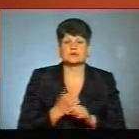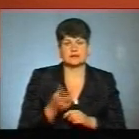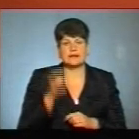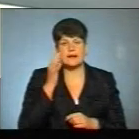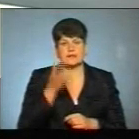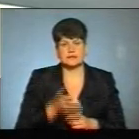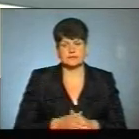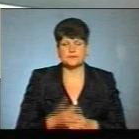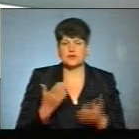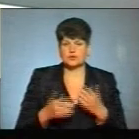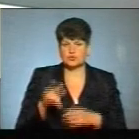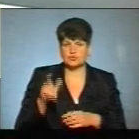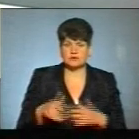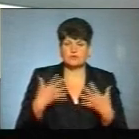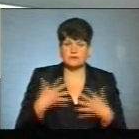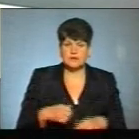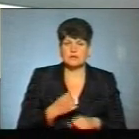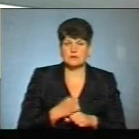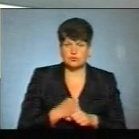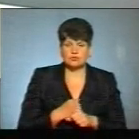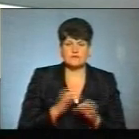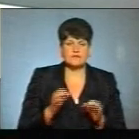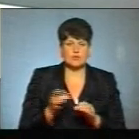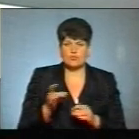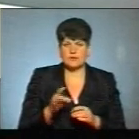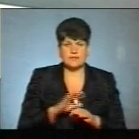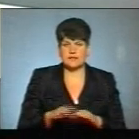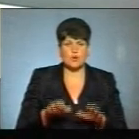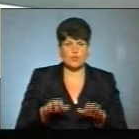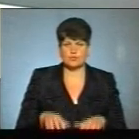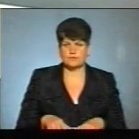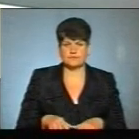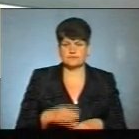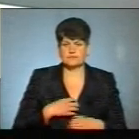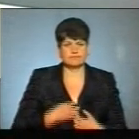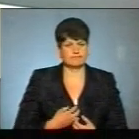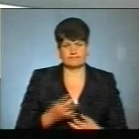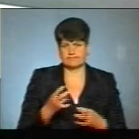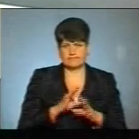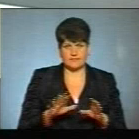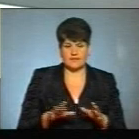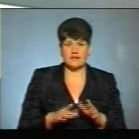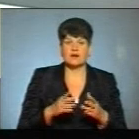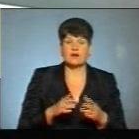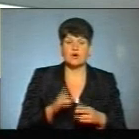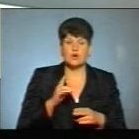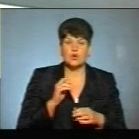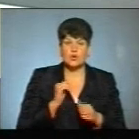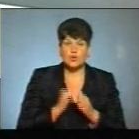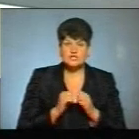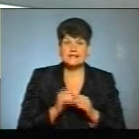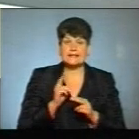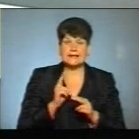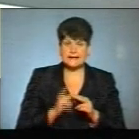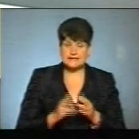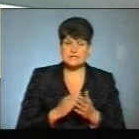ласка. Ну, якщо людина втратила роботу, ні в якому разі не опускати руки. Кожен кінець є початком чогось нового.